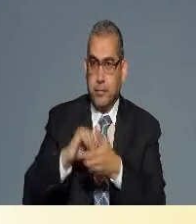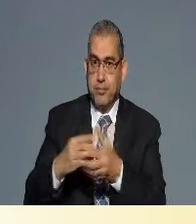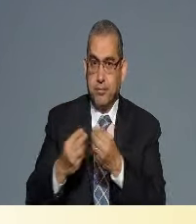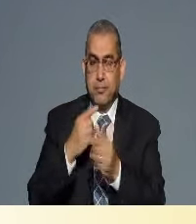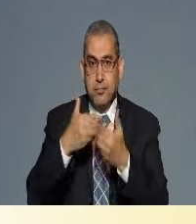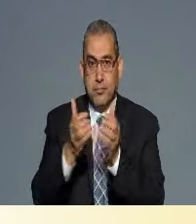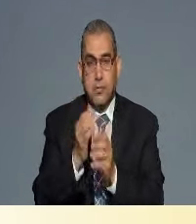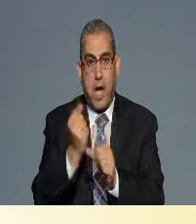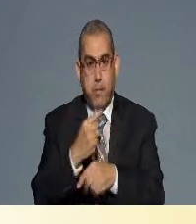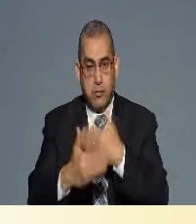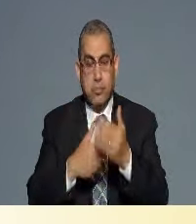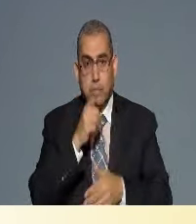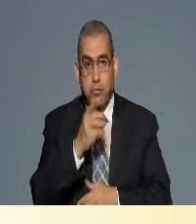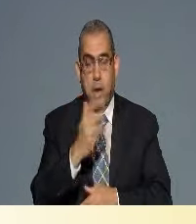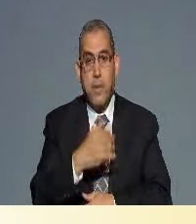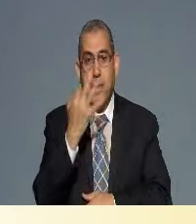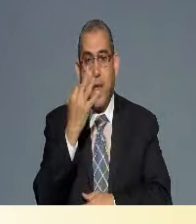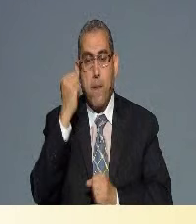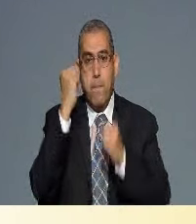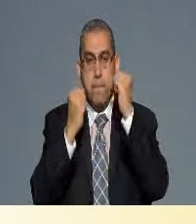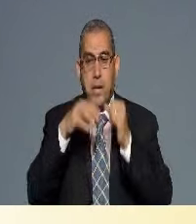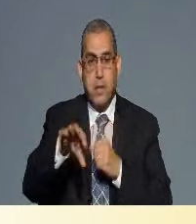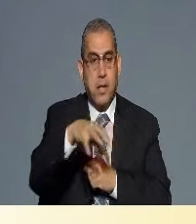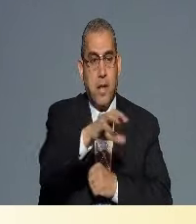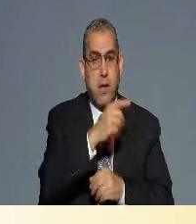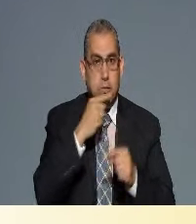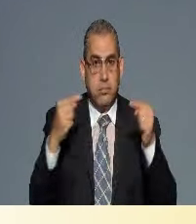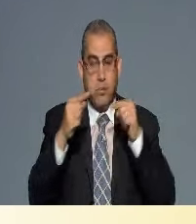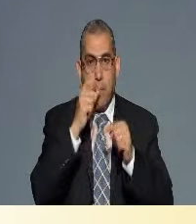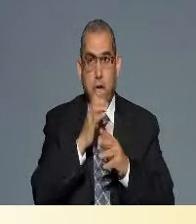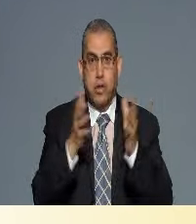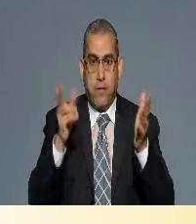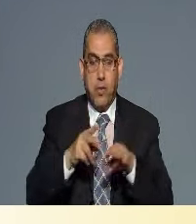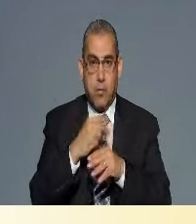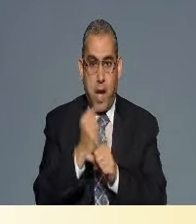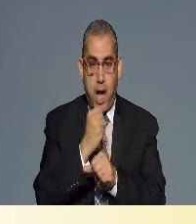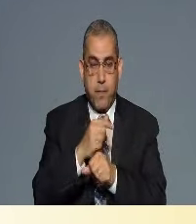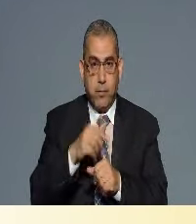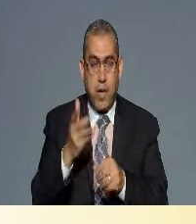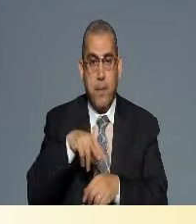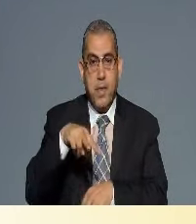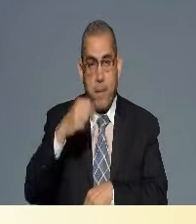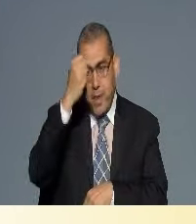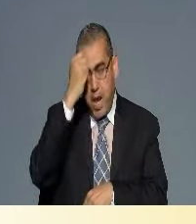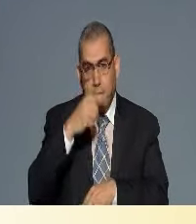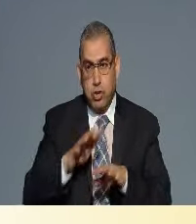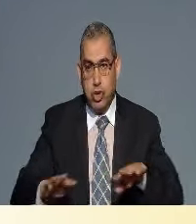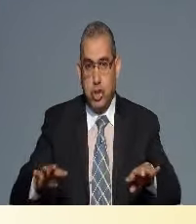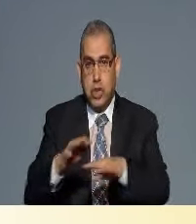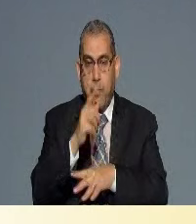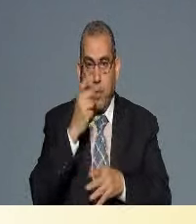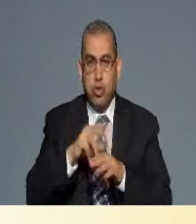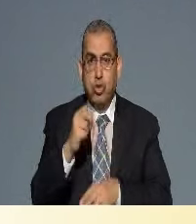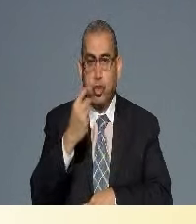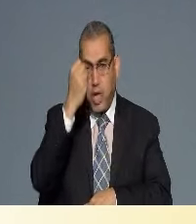تنفيذ. بنتكلم على 3 محطات معالجه، تحدي كبير للميه، بنتكلم على 8000 شبكات ري و12000 كيلو